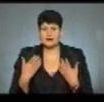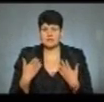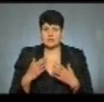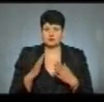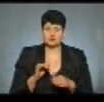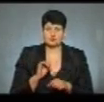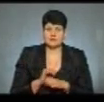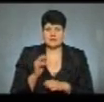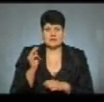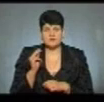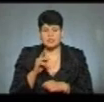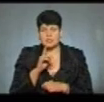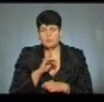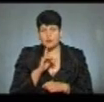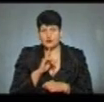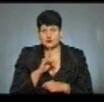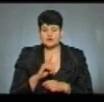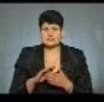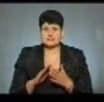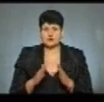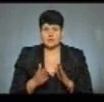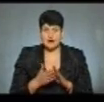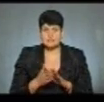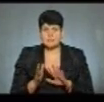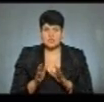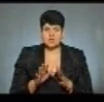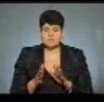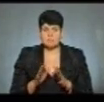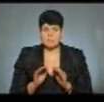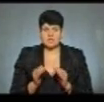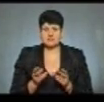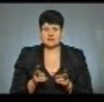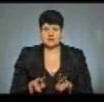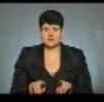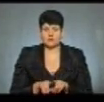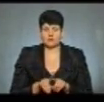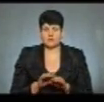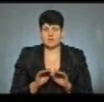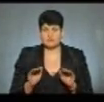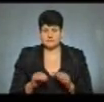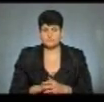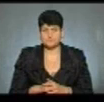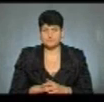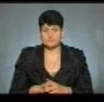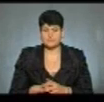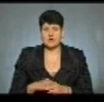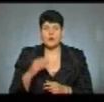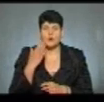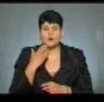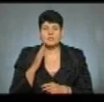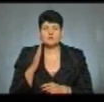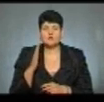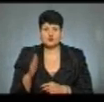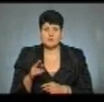призупинено навчання. Поки що ситуація більш-менш така залишається на одному рівні. Скажіть, коли прогнозують